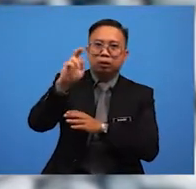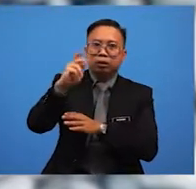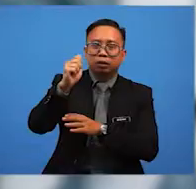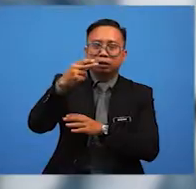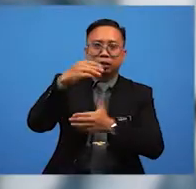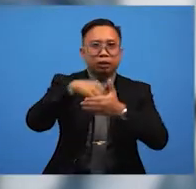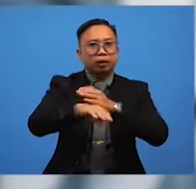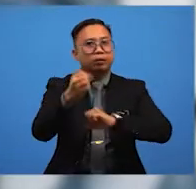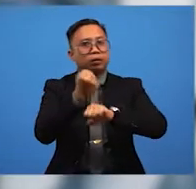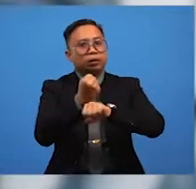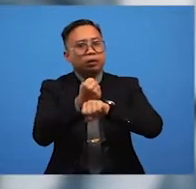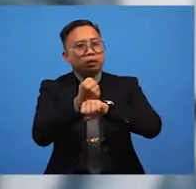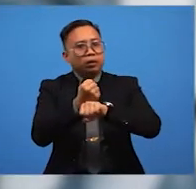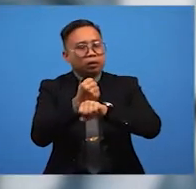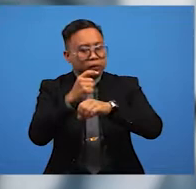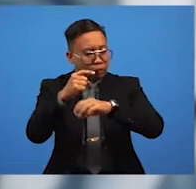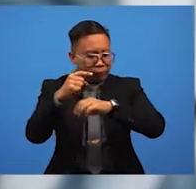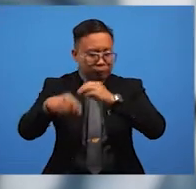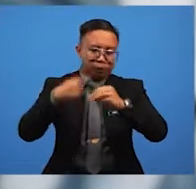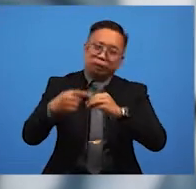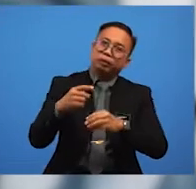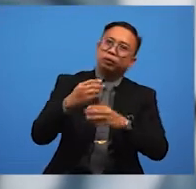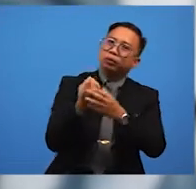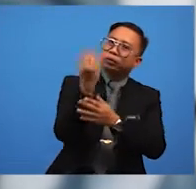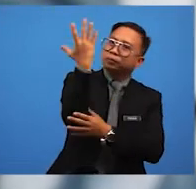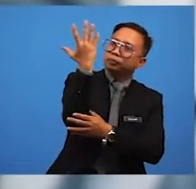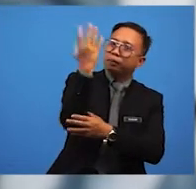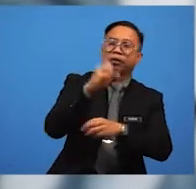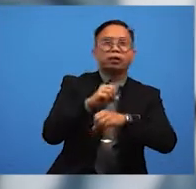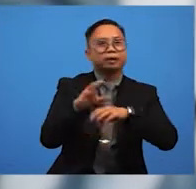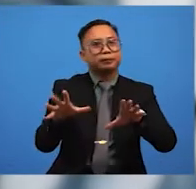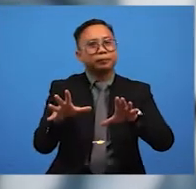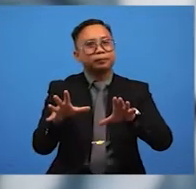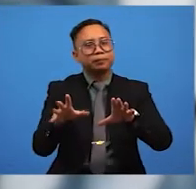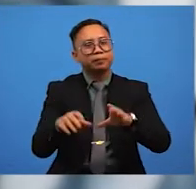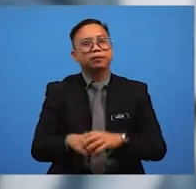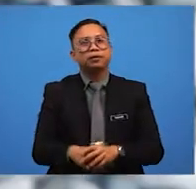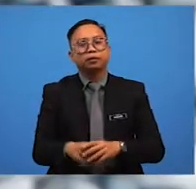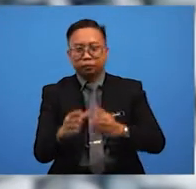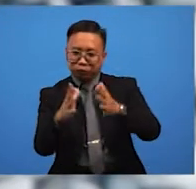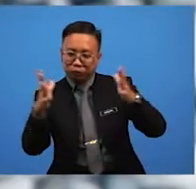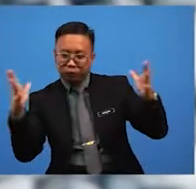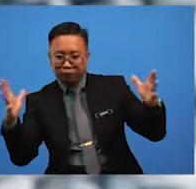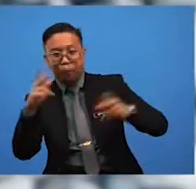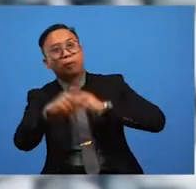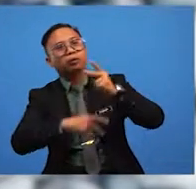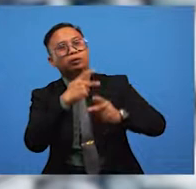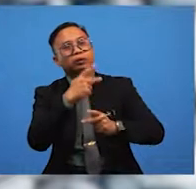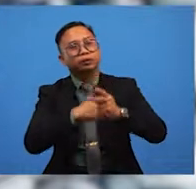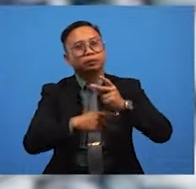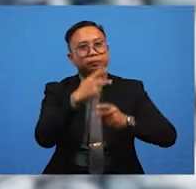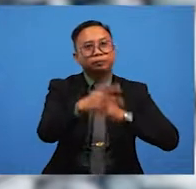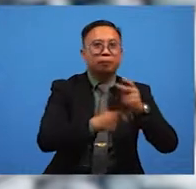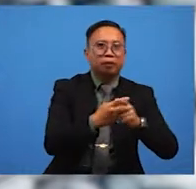batuan. Apabila pokok semakin besar, rekahan pun semakin lebar. Proses luluh hawa